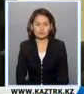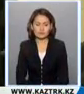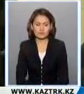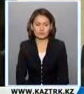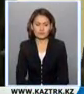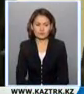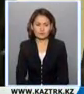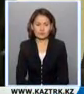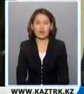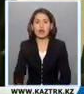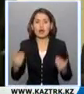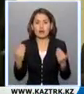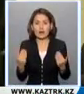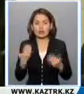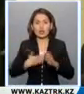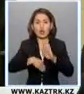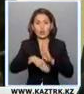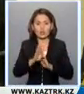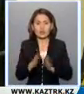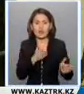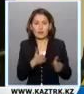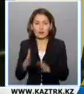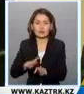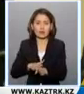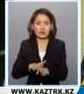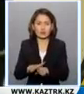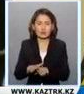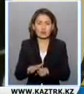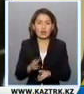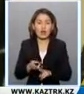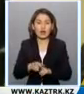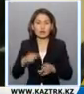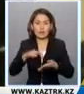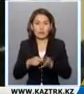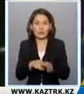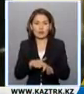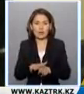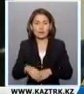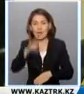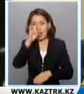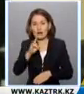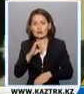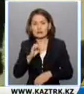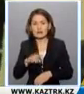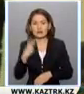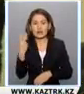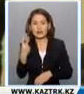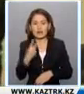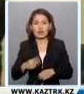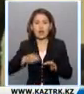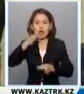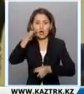Сейчас, Құдайға шүкір, все идет штатно. Жер серігі ойдағыдай жұмыс істеп тұр. Қазсат 2-ні жерден басқа елдің мамандары